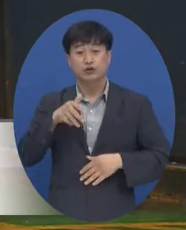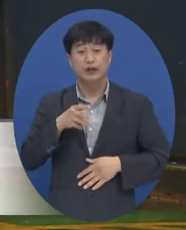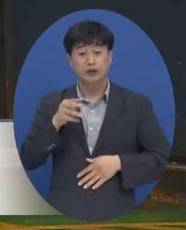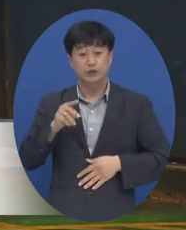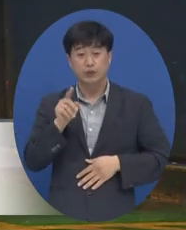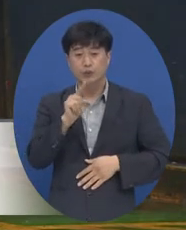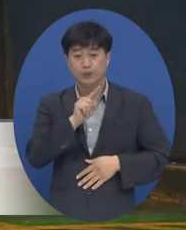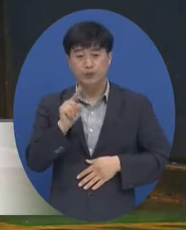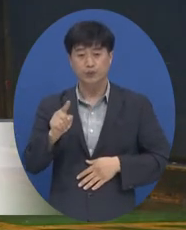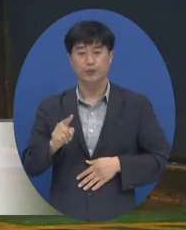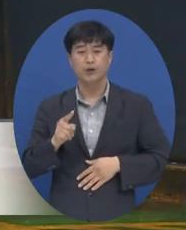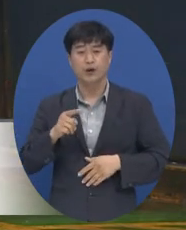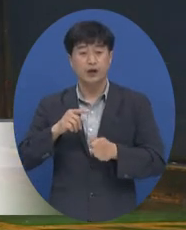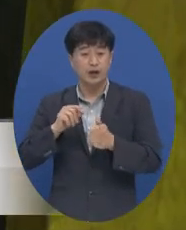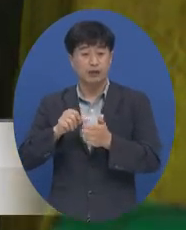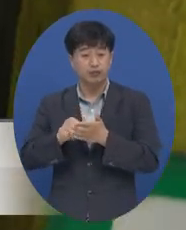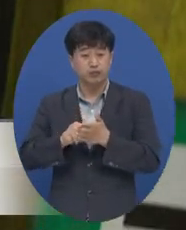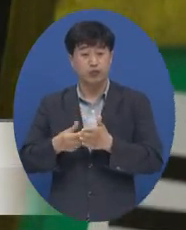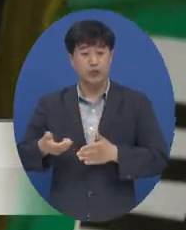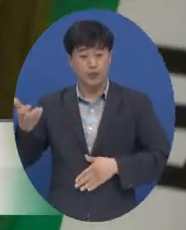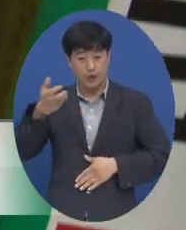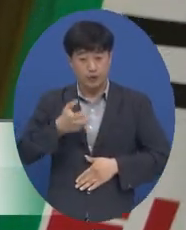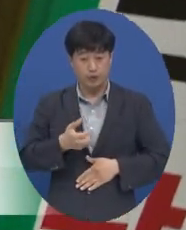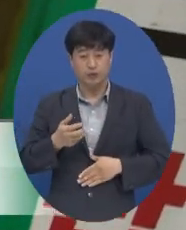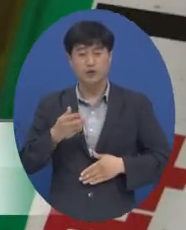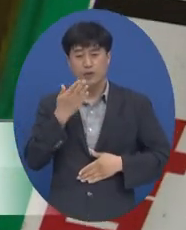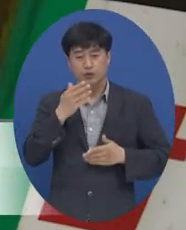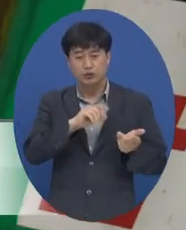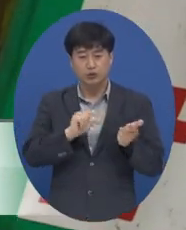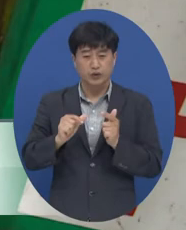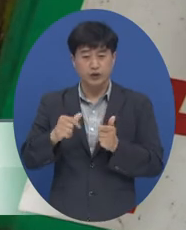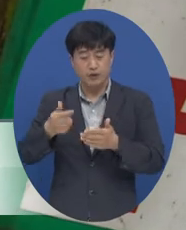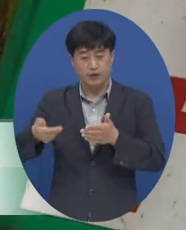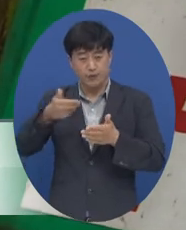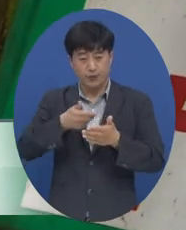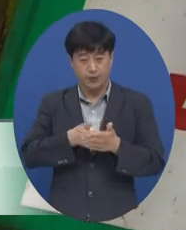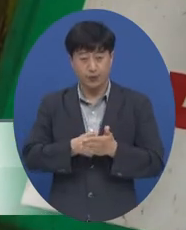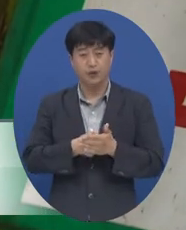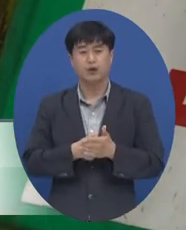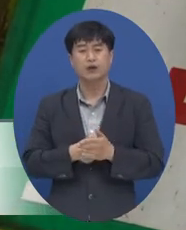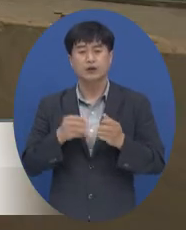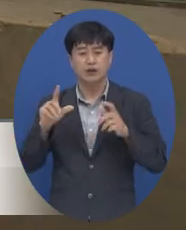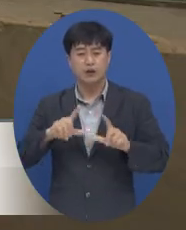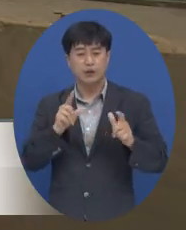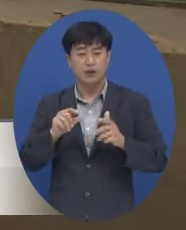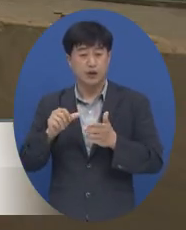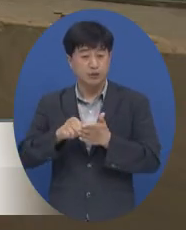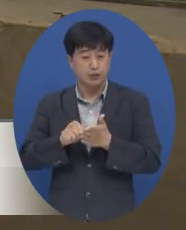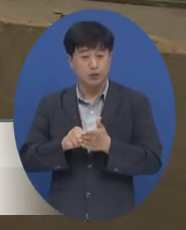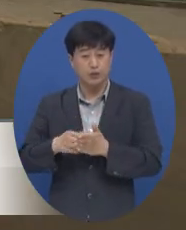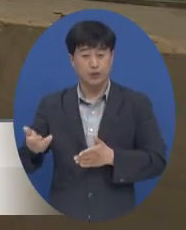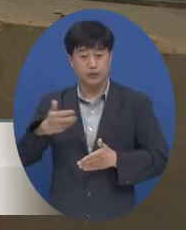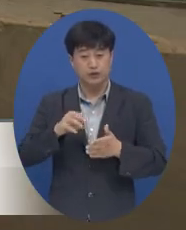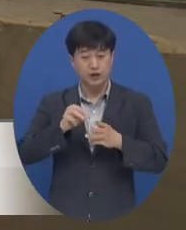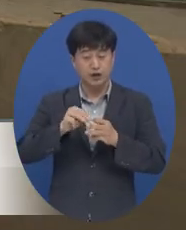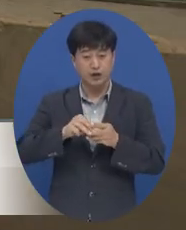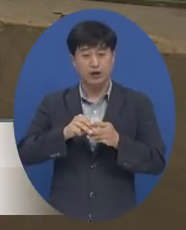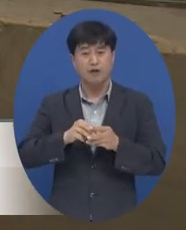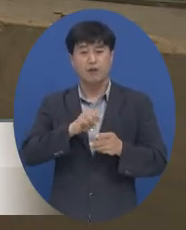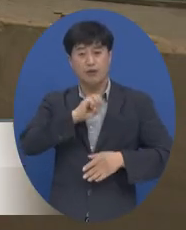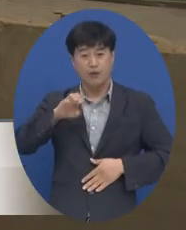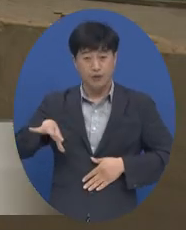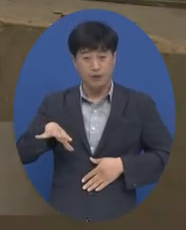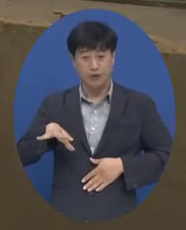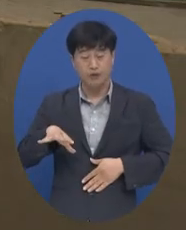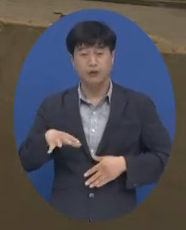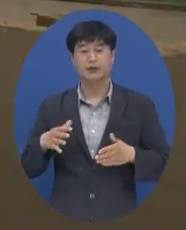시설과 음식물 자원화 시설, 생활 자원 회수 센터 등총 40곳을 신설하거나 증설하고 폐기물 및 자원 재활용